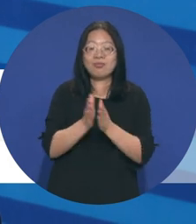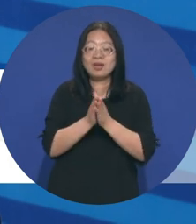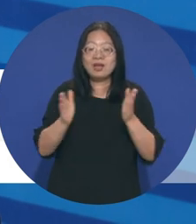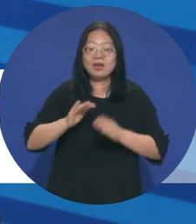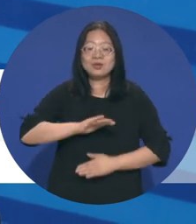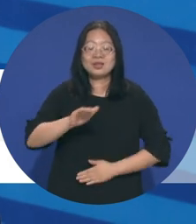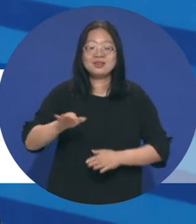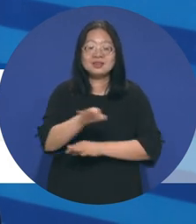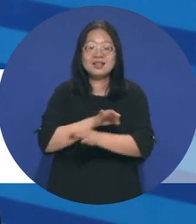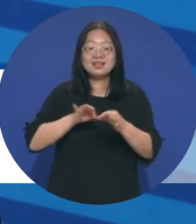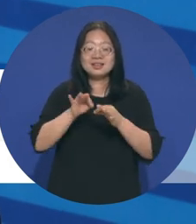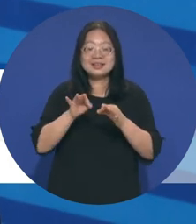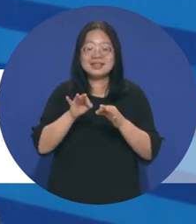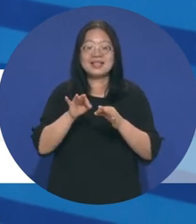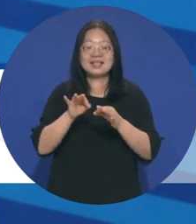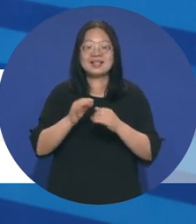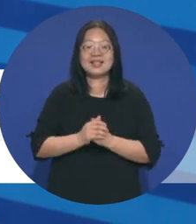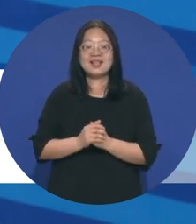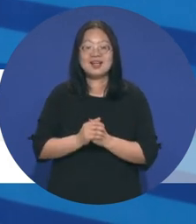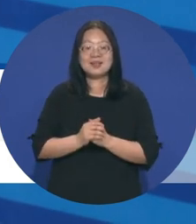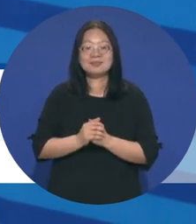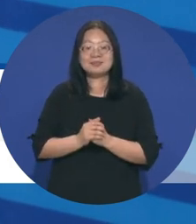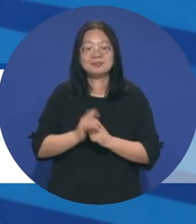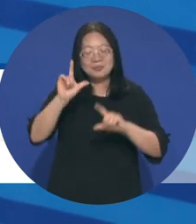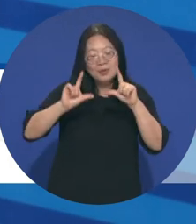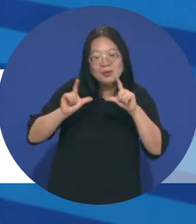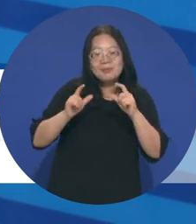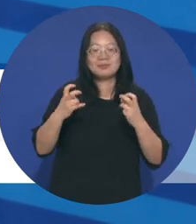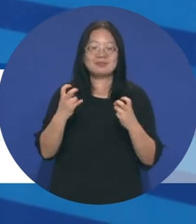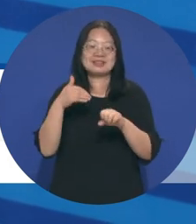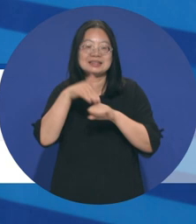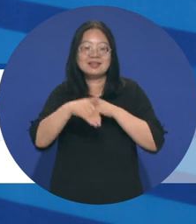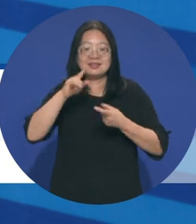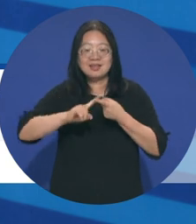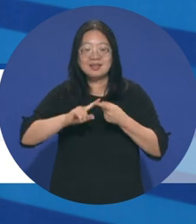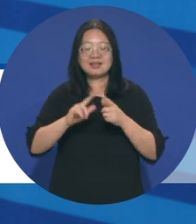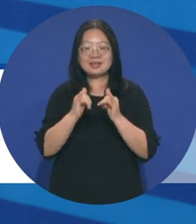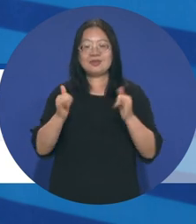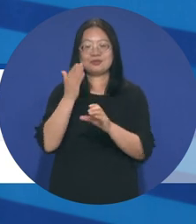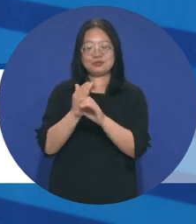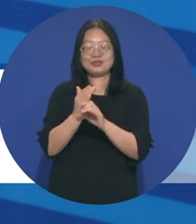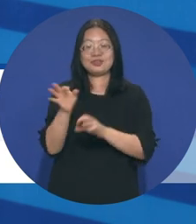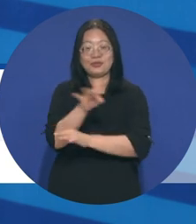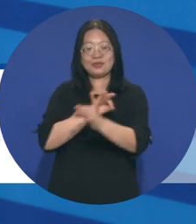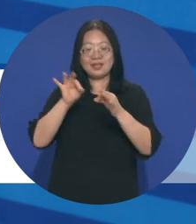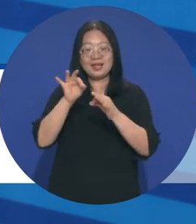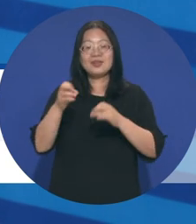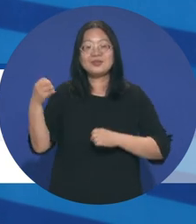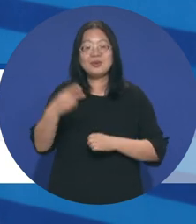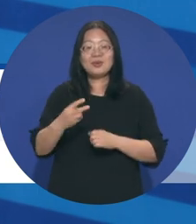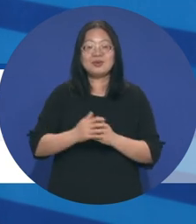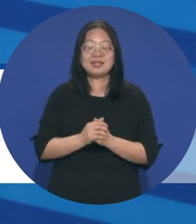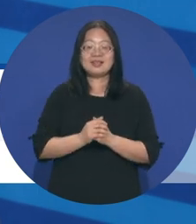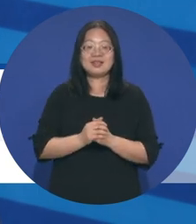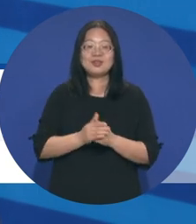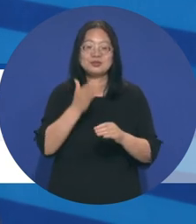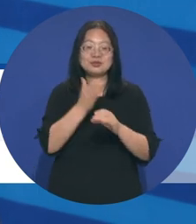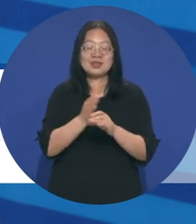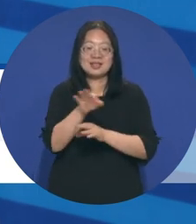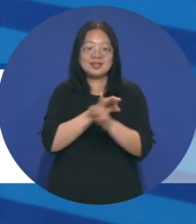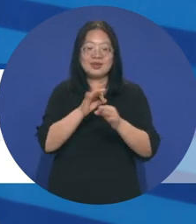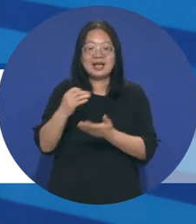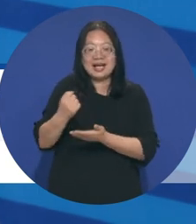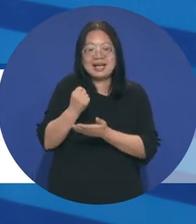비롯된 우리의 경제 틀과 경제 운영의 방식을 사람 중심 경제 또